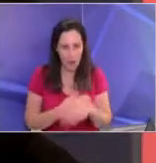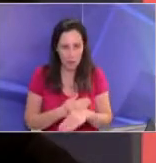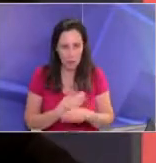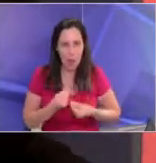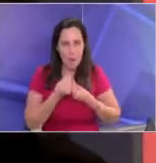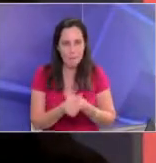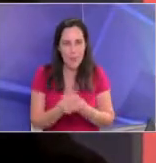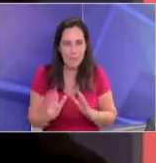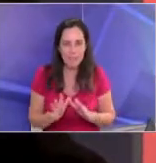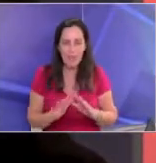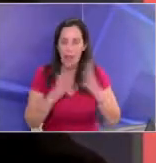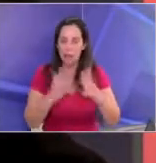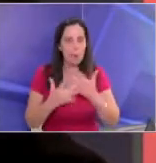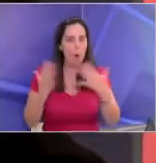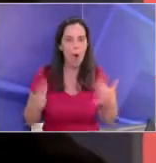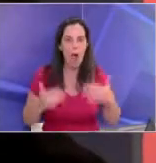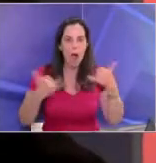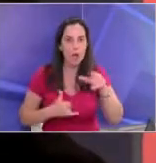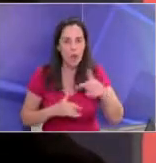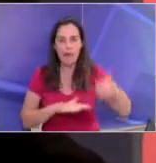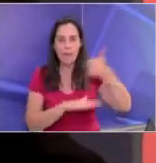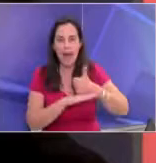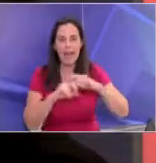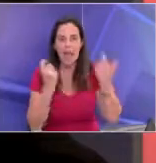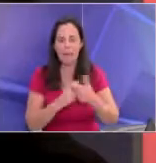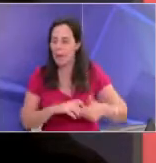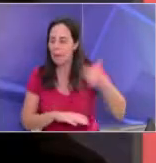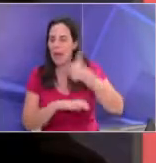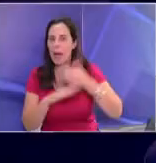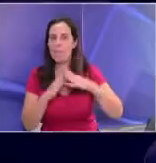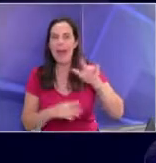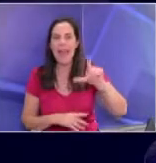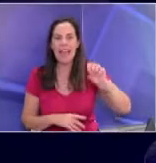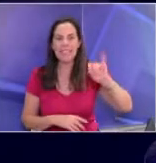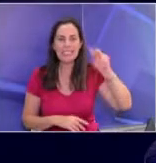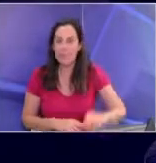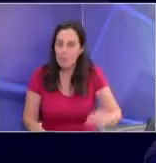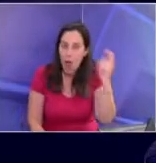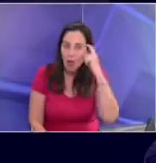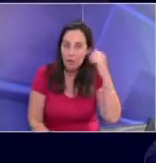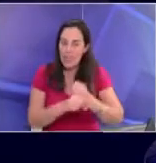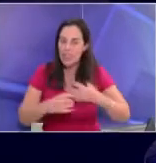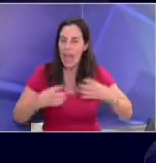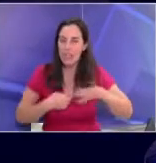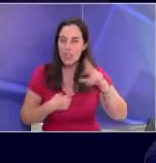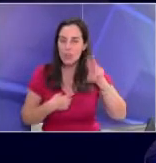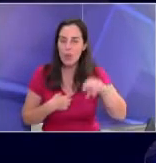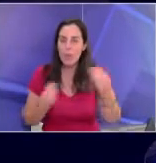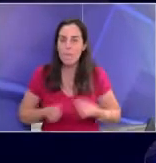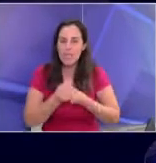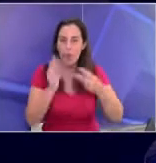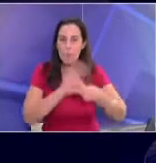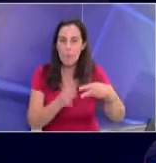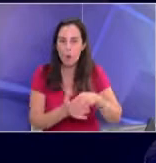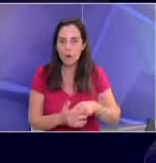המסר המצנן לאמנים הוא מאוד ברור. היום אתה מנכ״ל הבימה, אתה מנכ״ל בית לסין. אם תעלה על דעתך לעלות הצגה שיש בה גם מסר